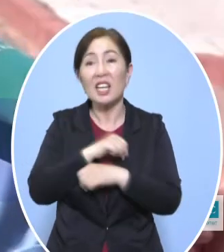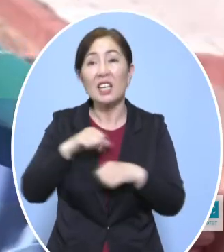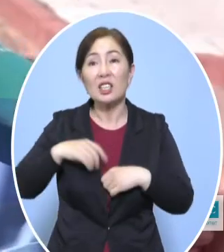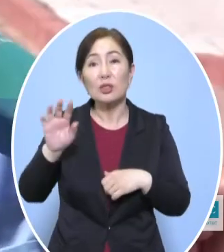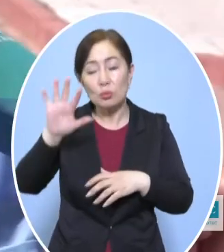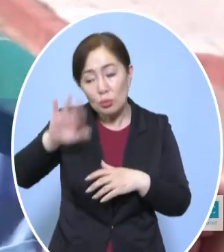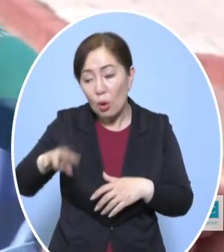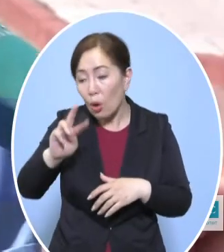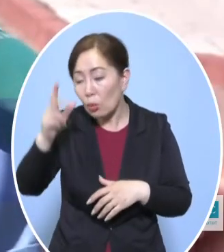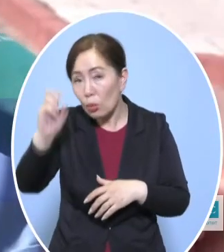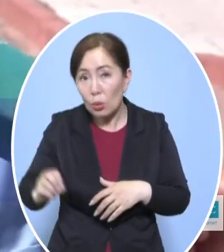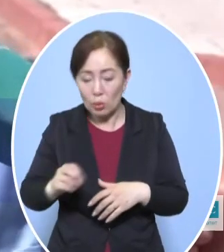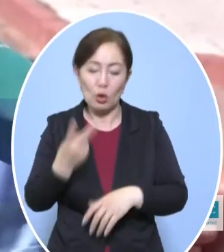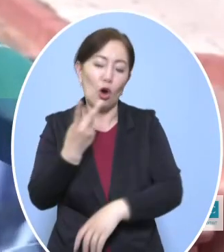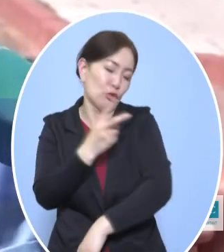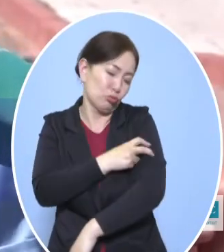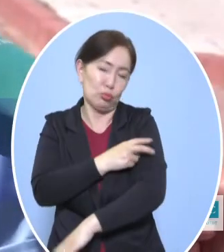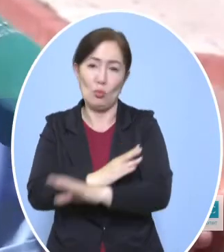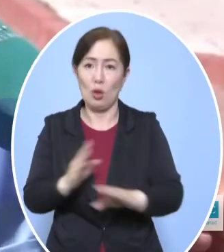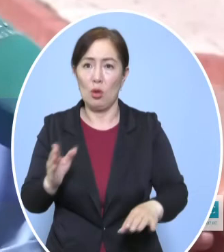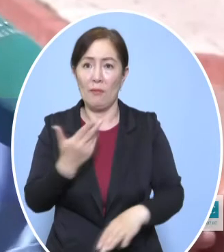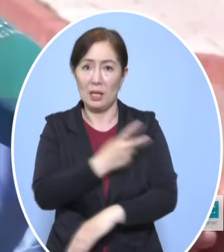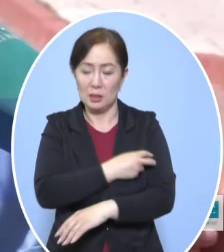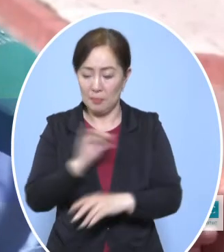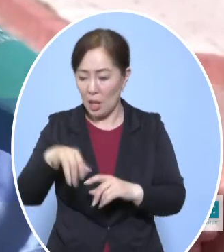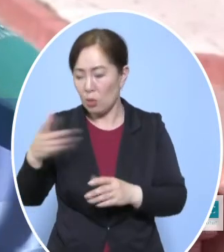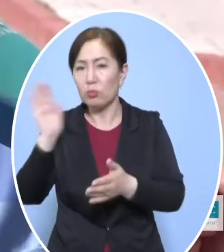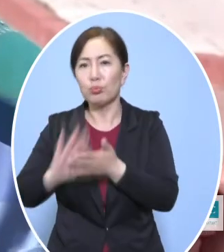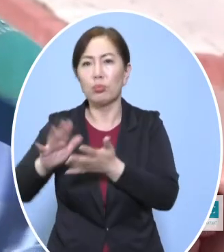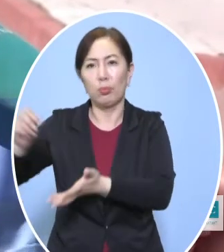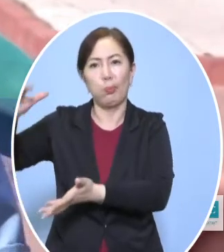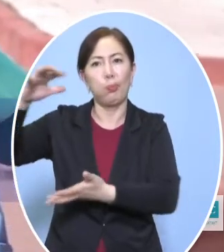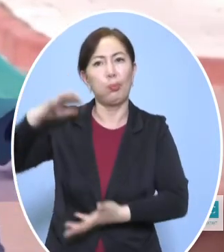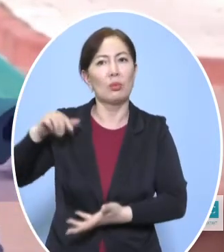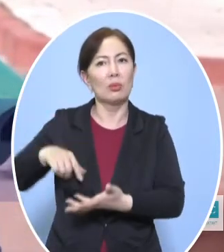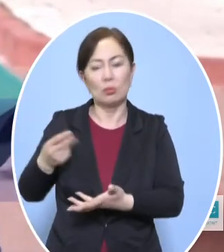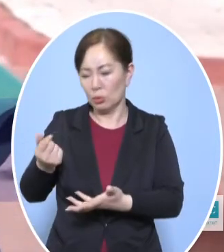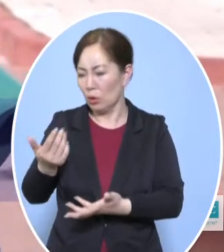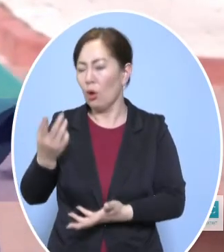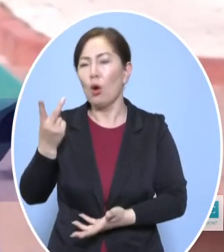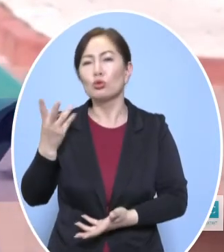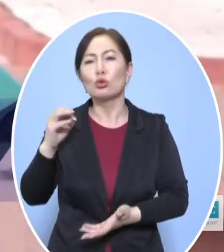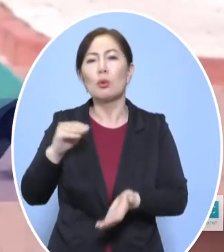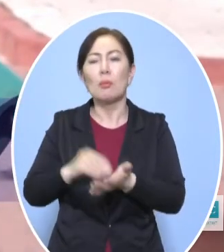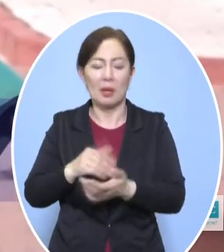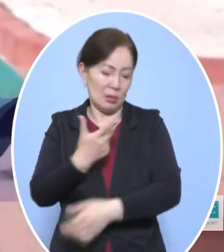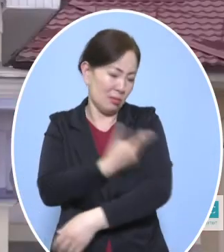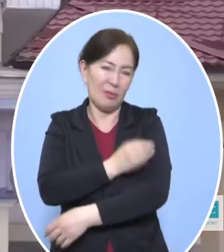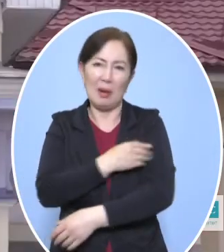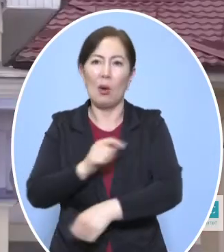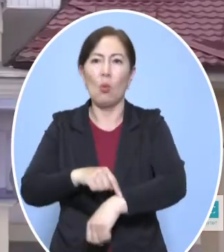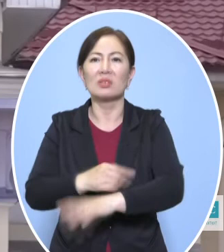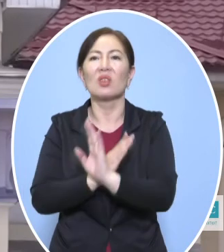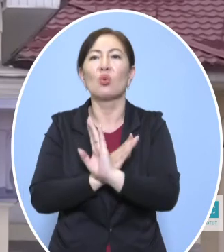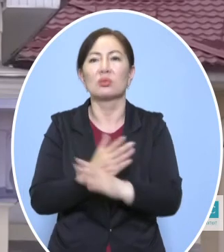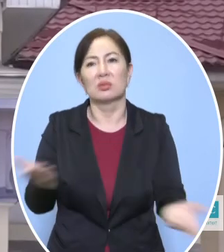мэдээгээр иргэдийн 23 хүрэхгүй хувь нь дор хойш 2 тонн вакцин хийлгэсэн байна. Илүүдэл худалдан авалтын улмаас 240 мянган гаруй